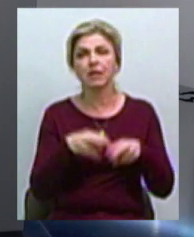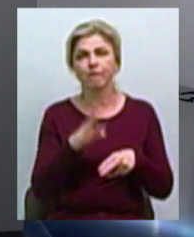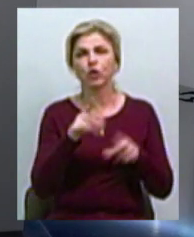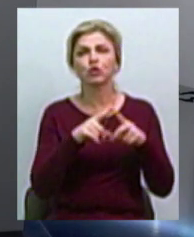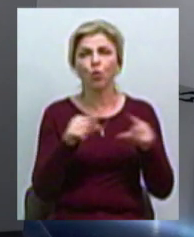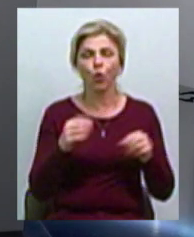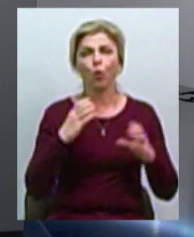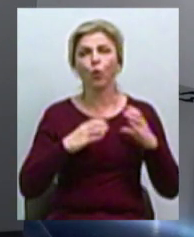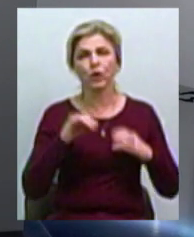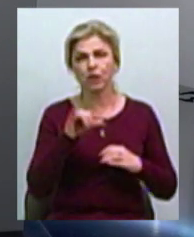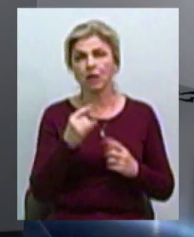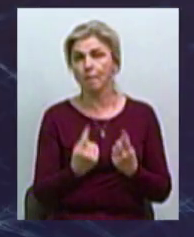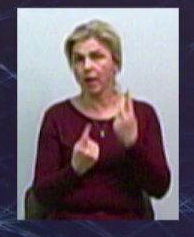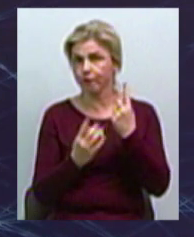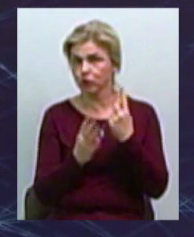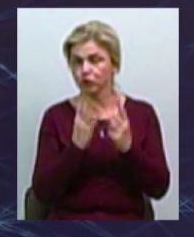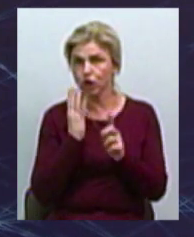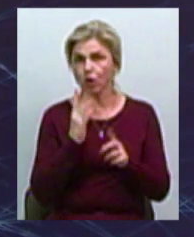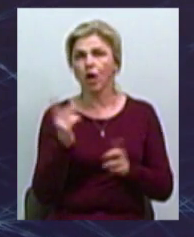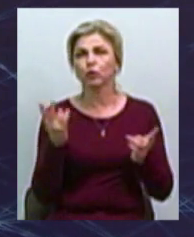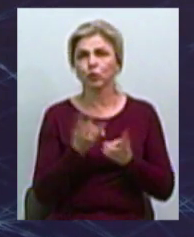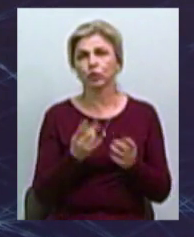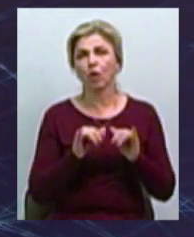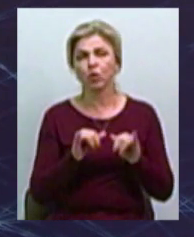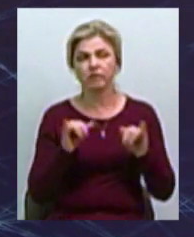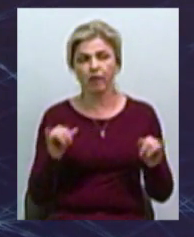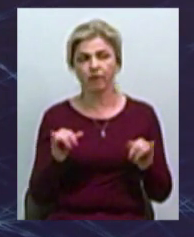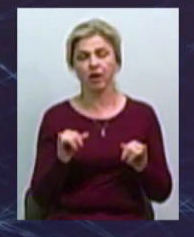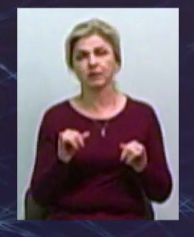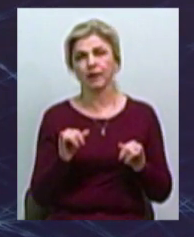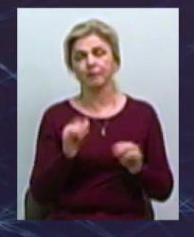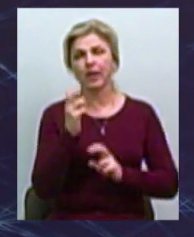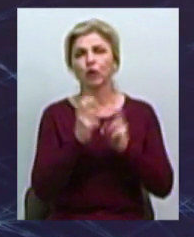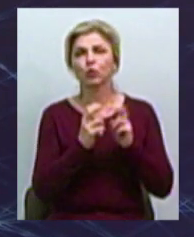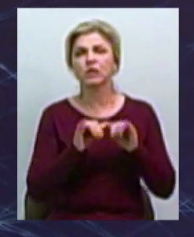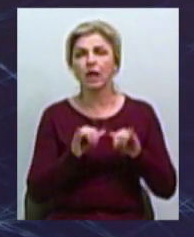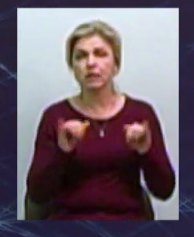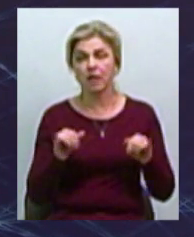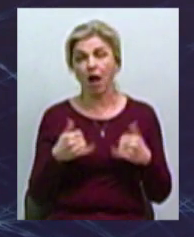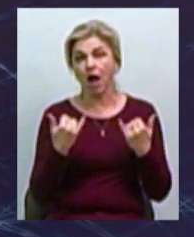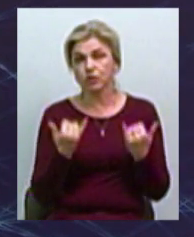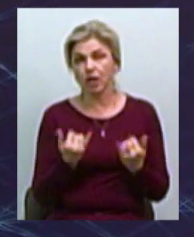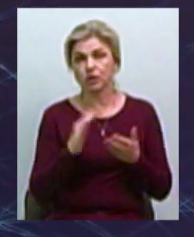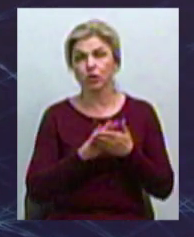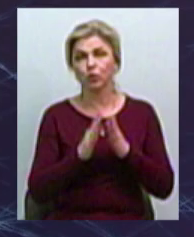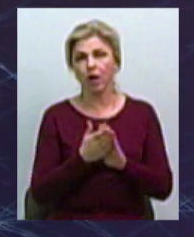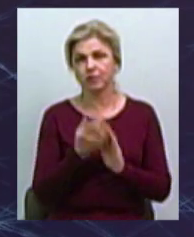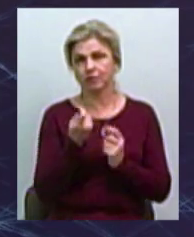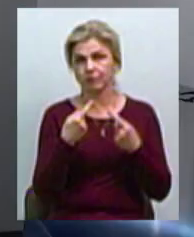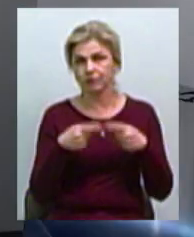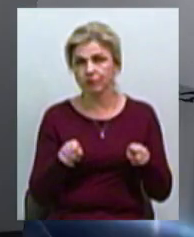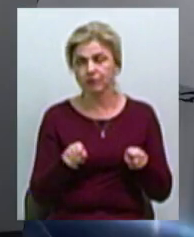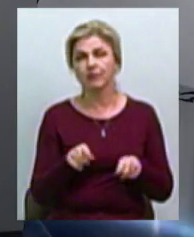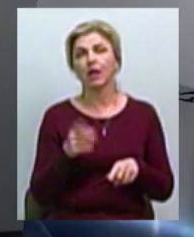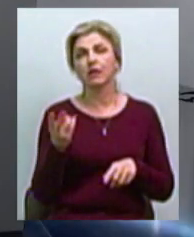школах, в університетах, в першу чергу, тому що потрібно було розвивати, там була індустріалізація і все таке інше. Зараз ситуація трохи змінилася, і ми